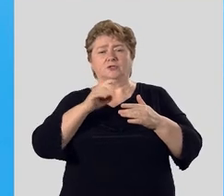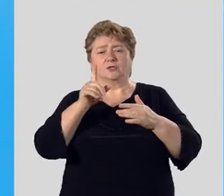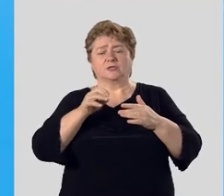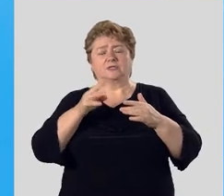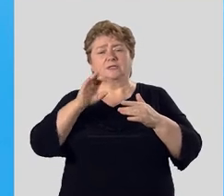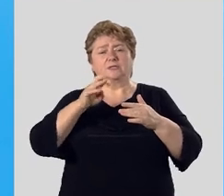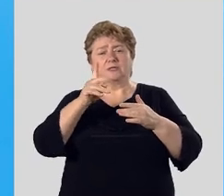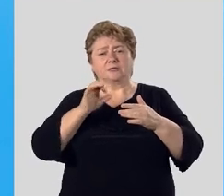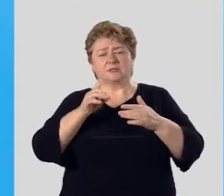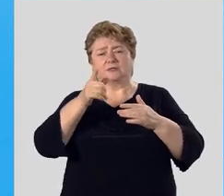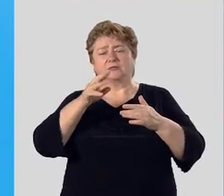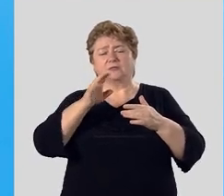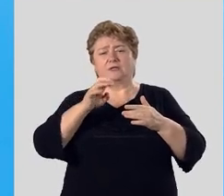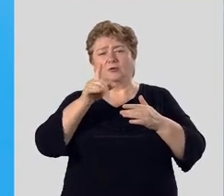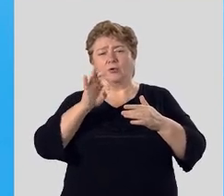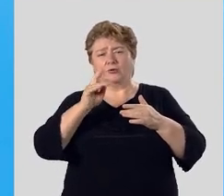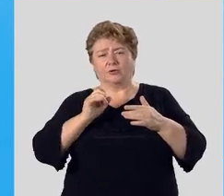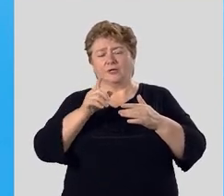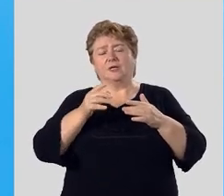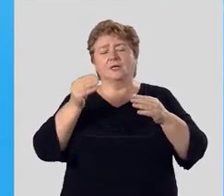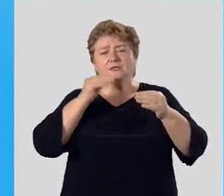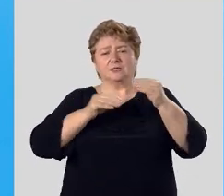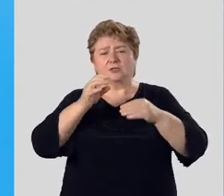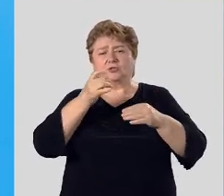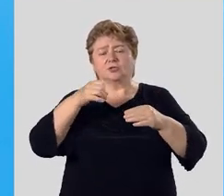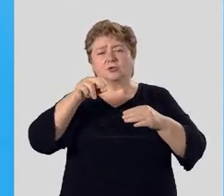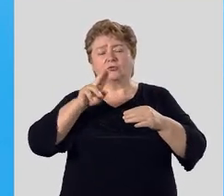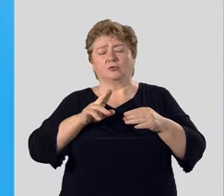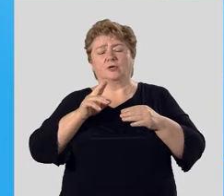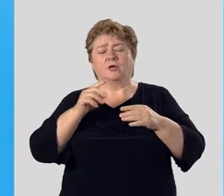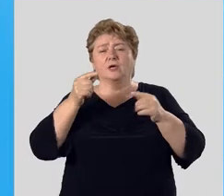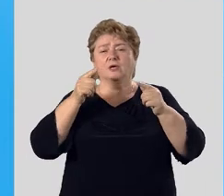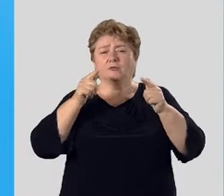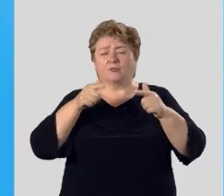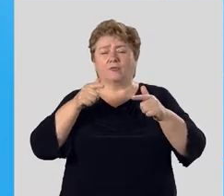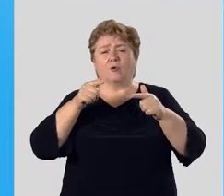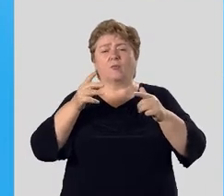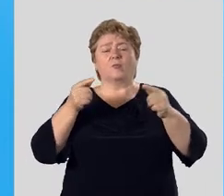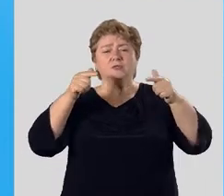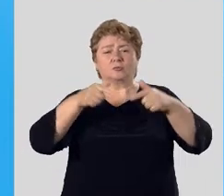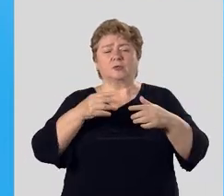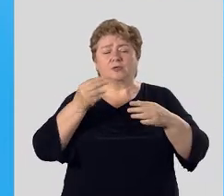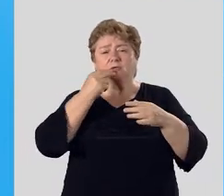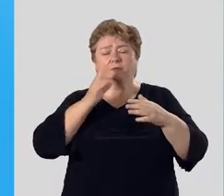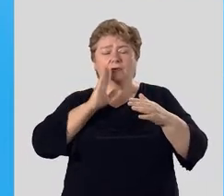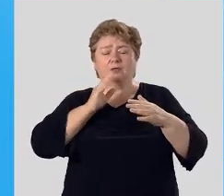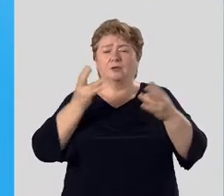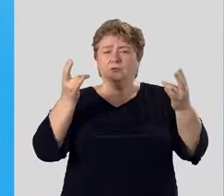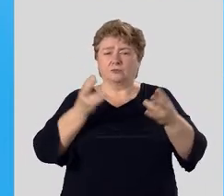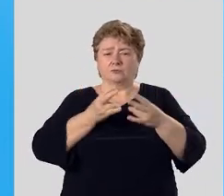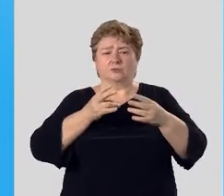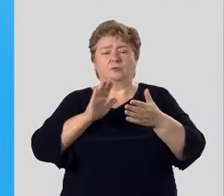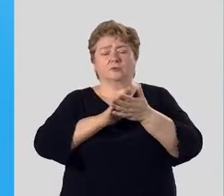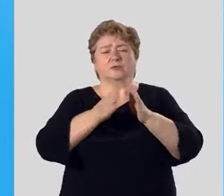– тироксин и триодтиронин – содержат йод. Его поступление с водой и пищей является